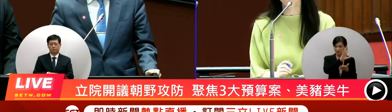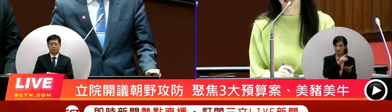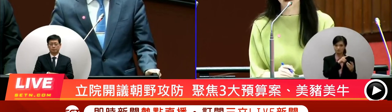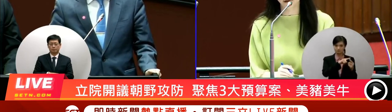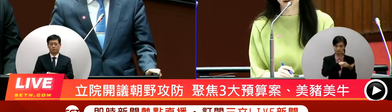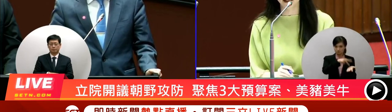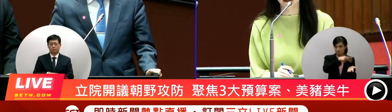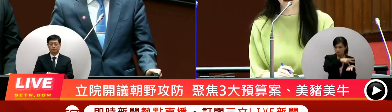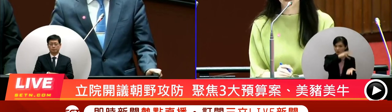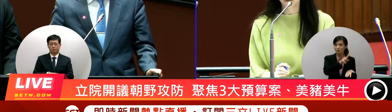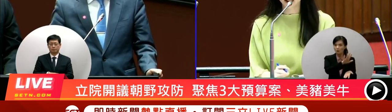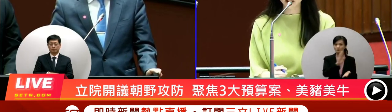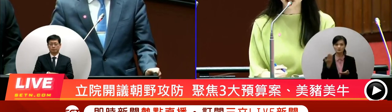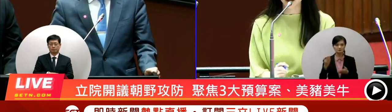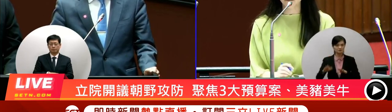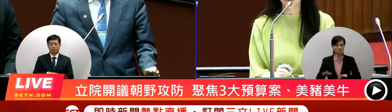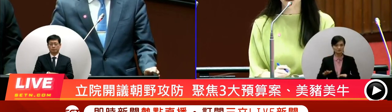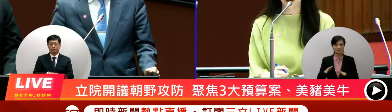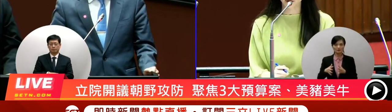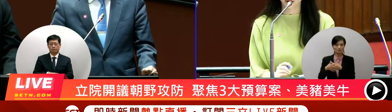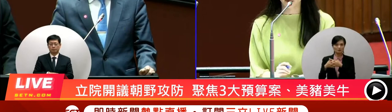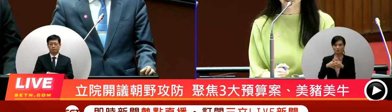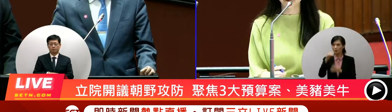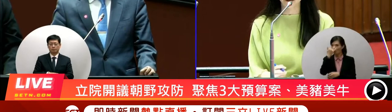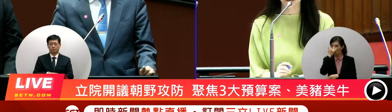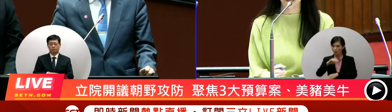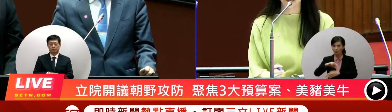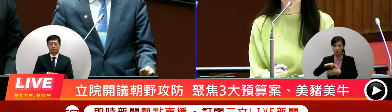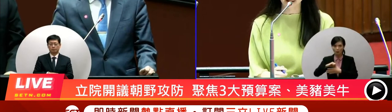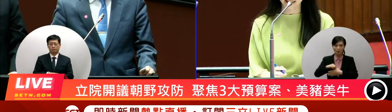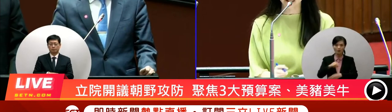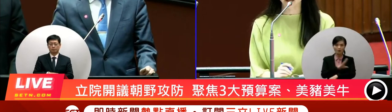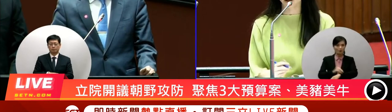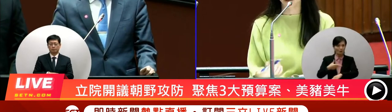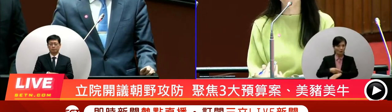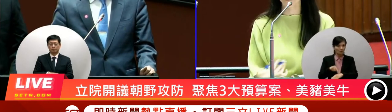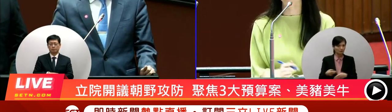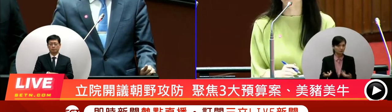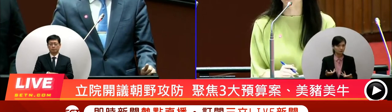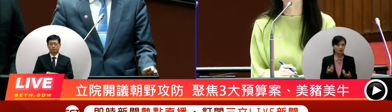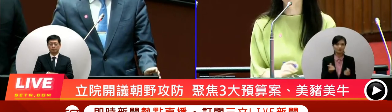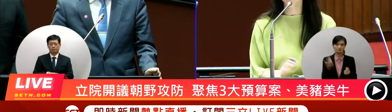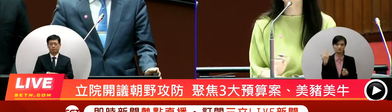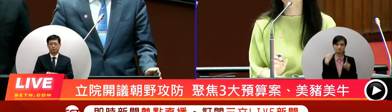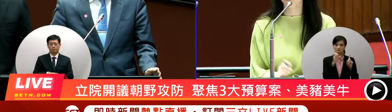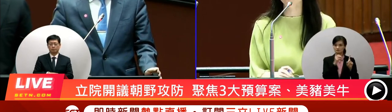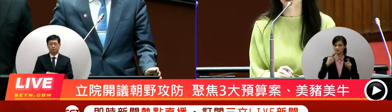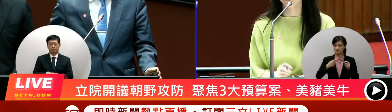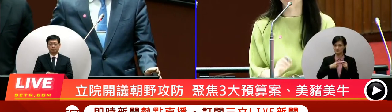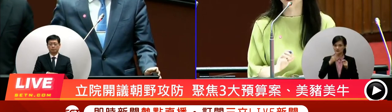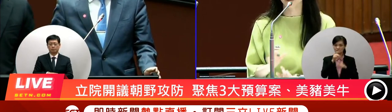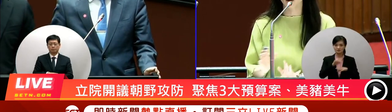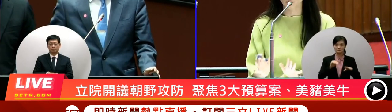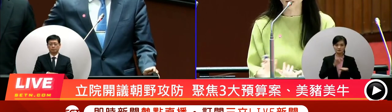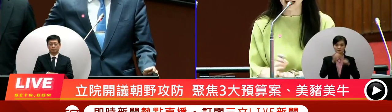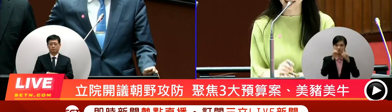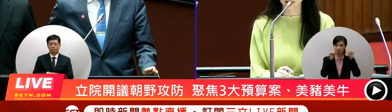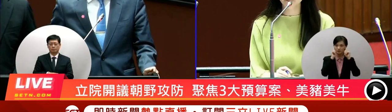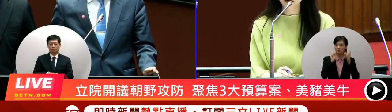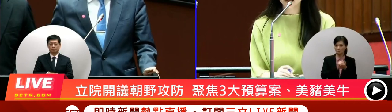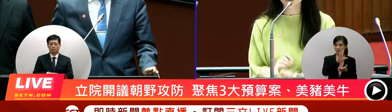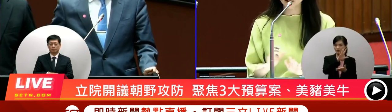么重大的事件呢，其实到目前为止只有1份108年的一个成大的报告，但是在网络上其实是没有公